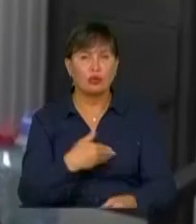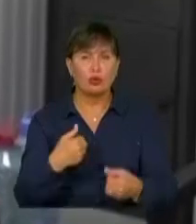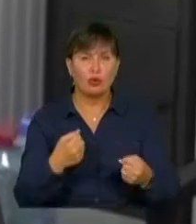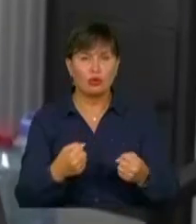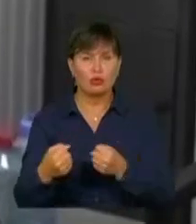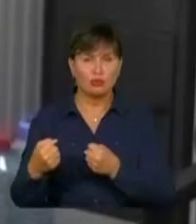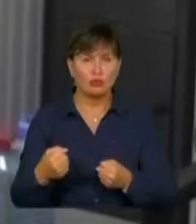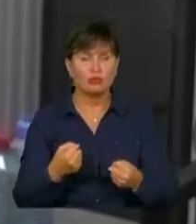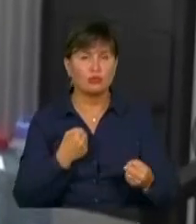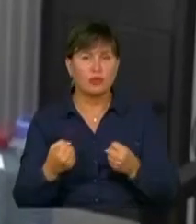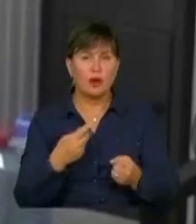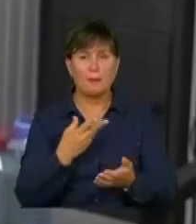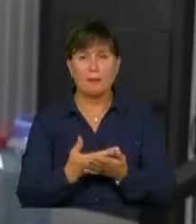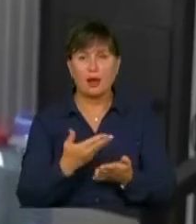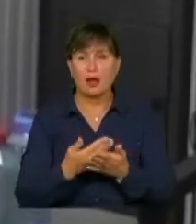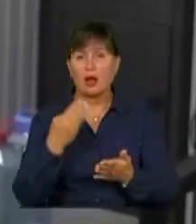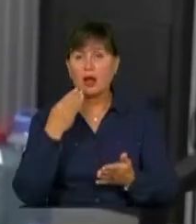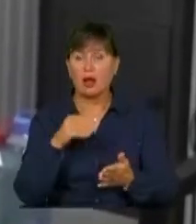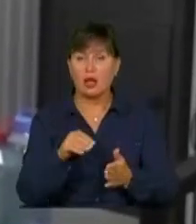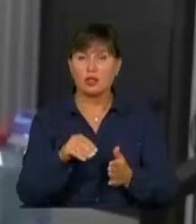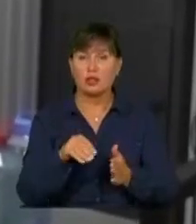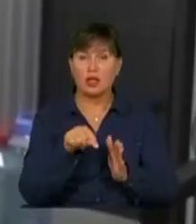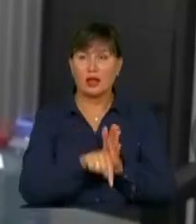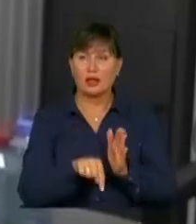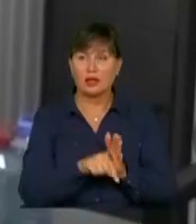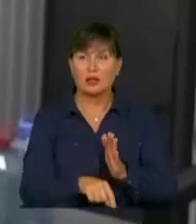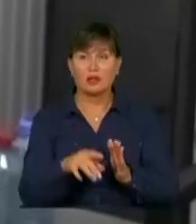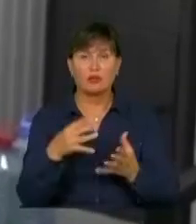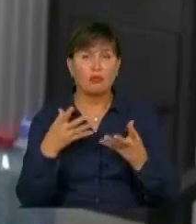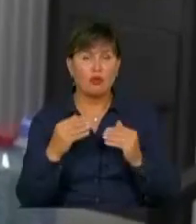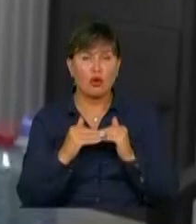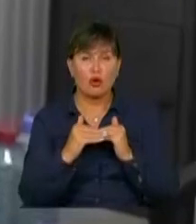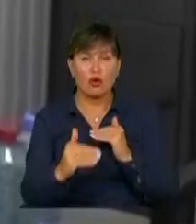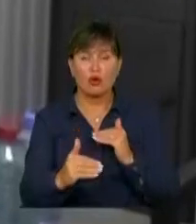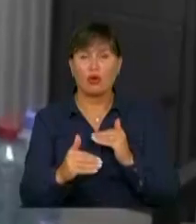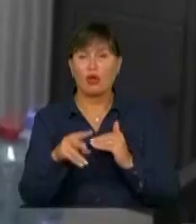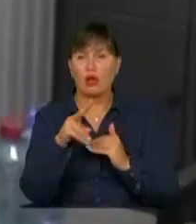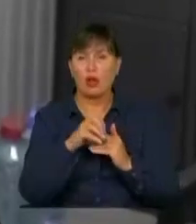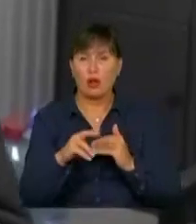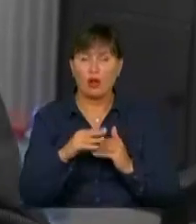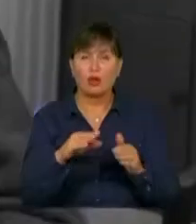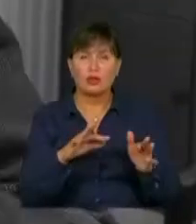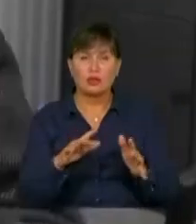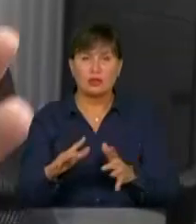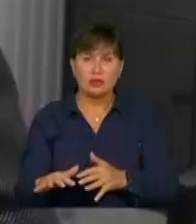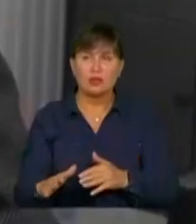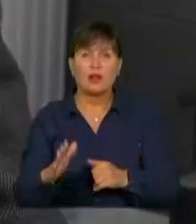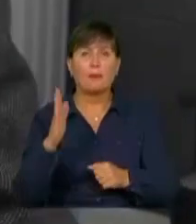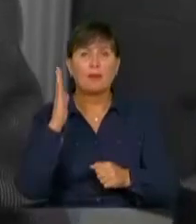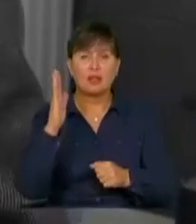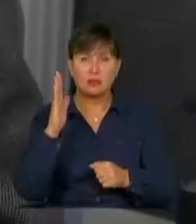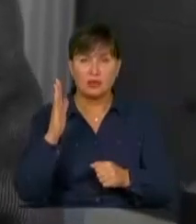более ударопрочные, они показывают более качественные характеристики на мокром асфальте, на скользком асфальте, на льду, на снегу. То есть в